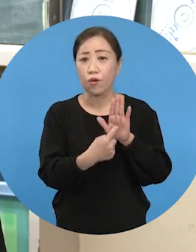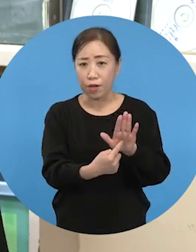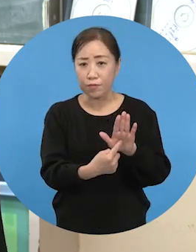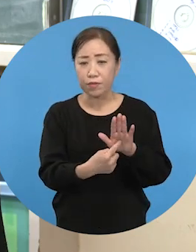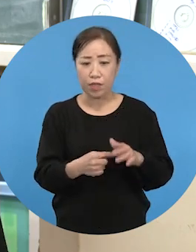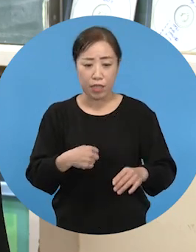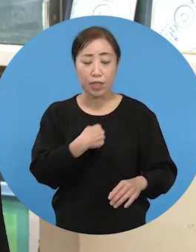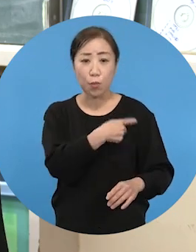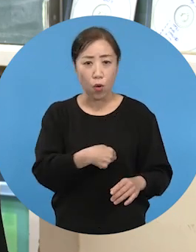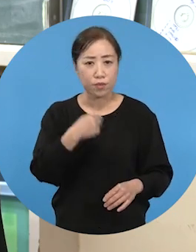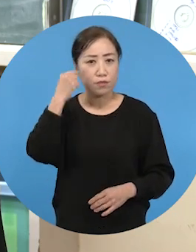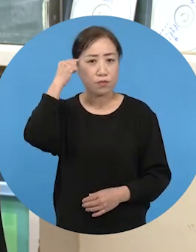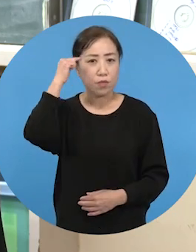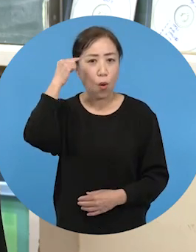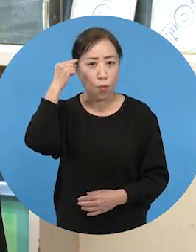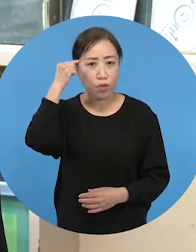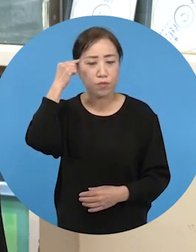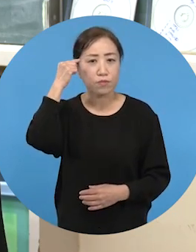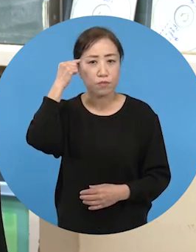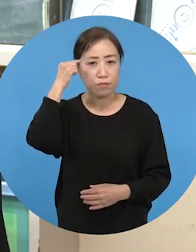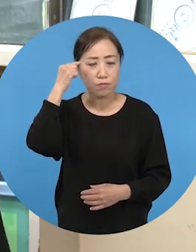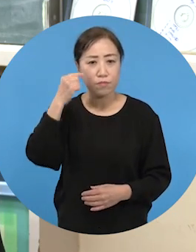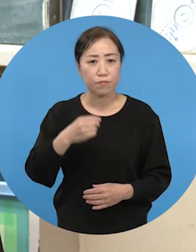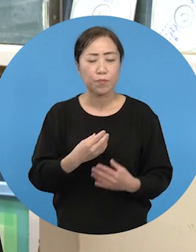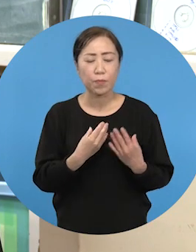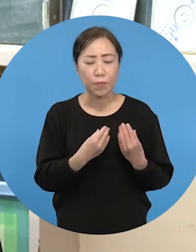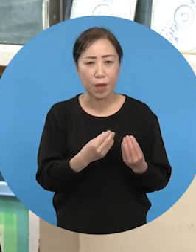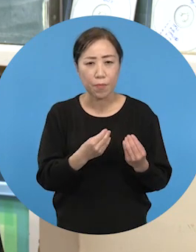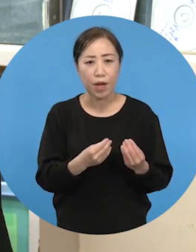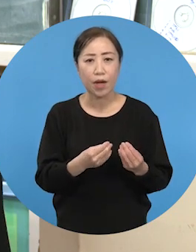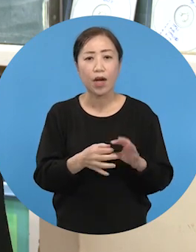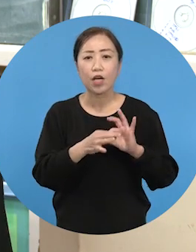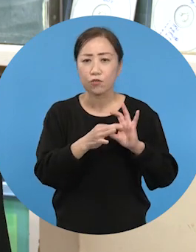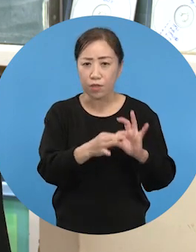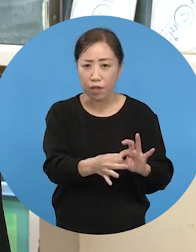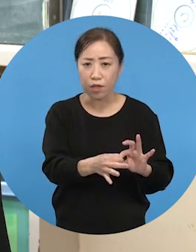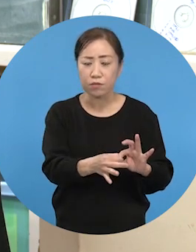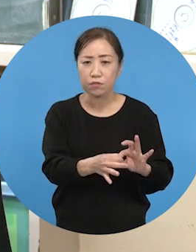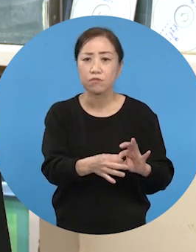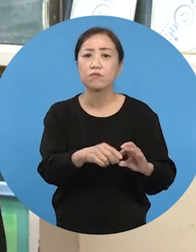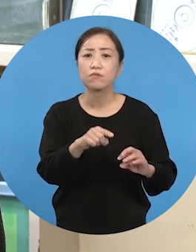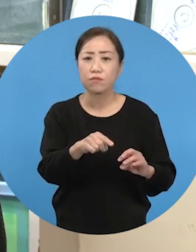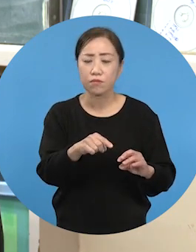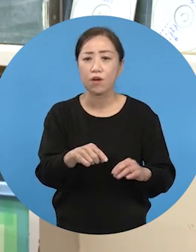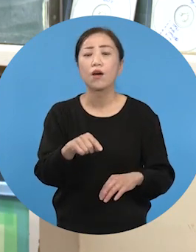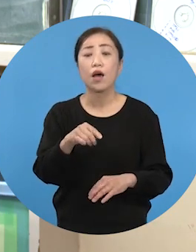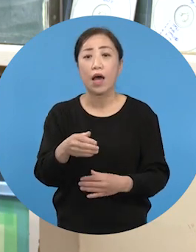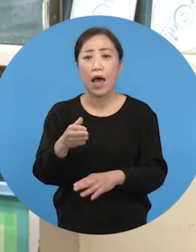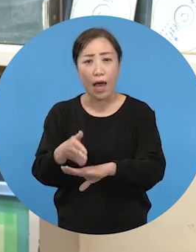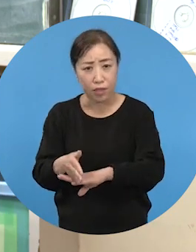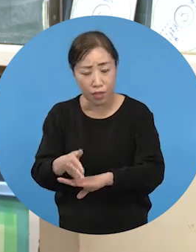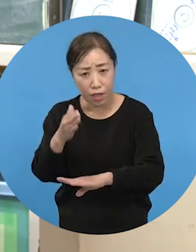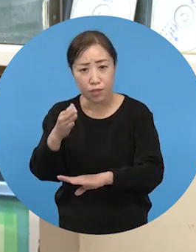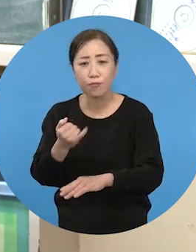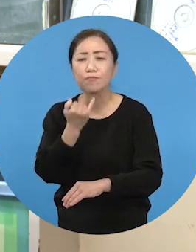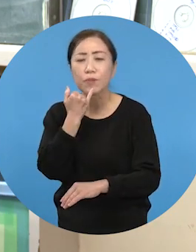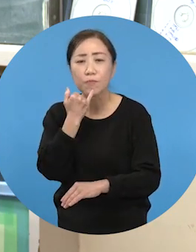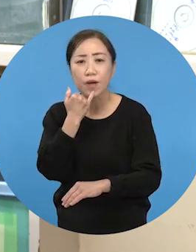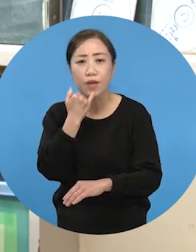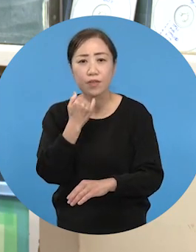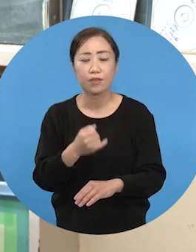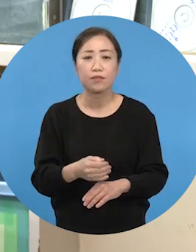の思いとか気持ちを、素直に人に伝える。それが、ありがとうでもいいし感謝でもいい